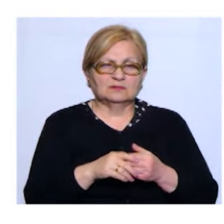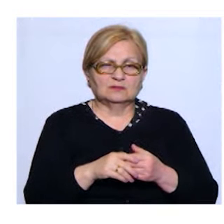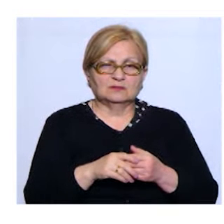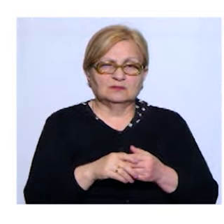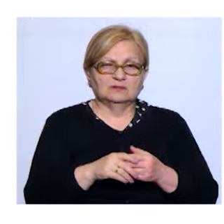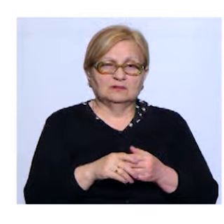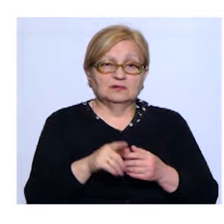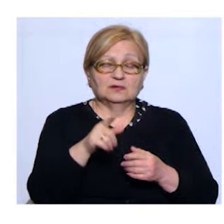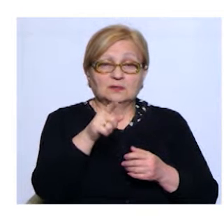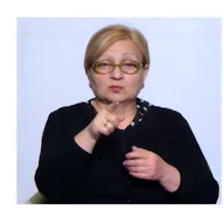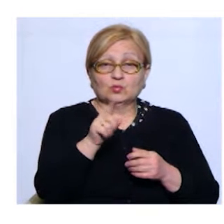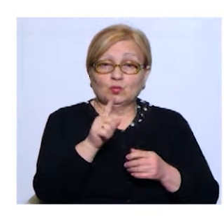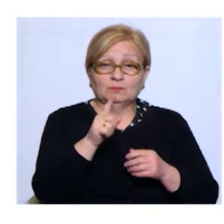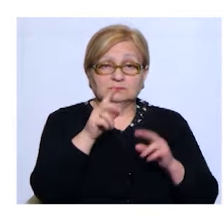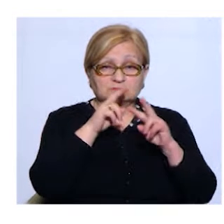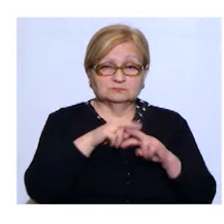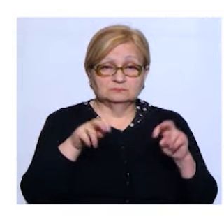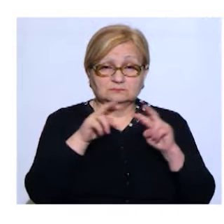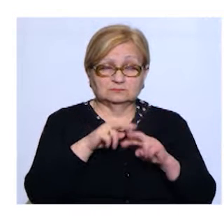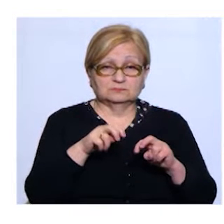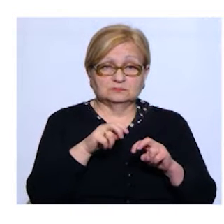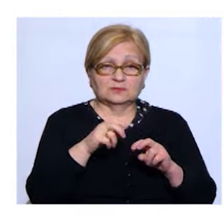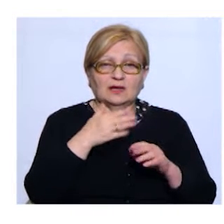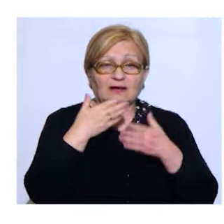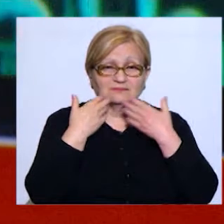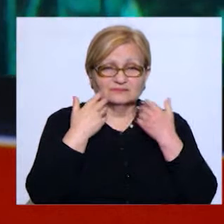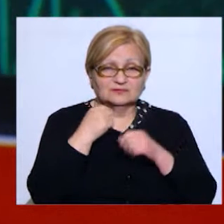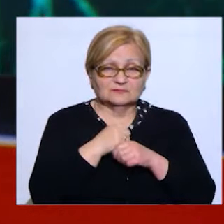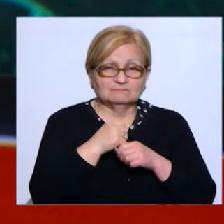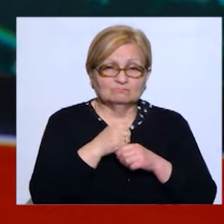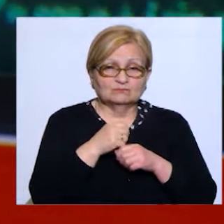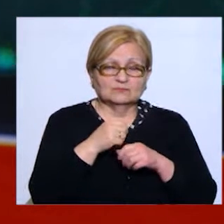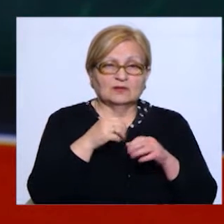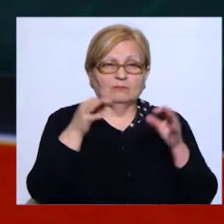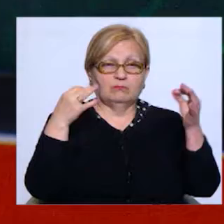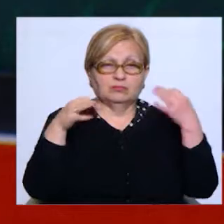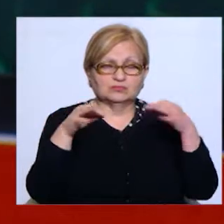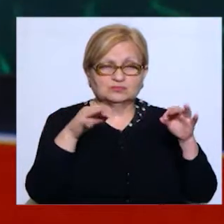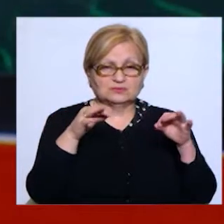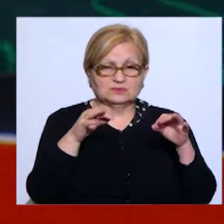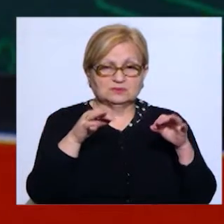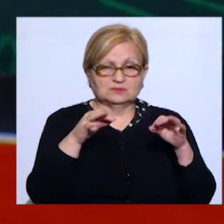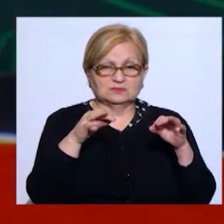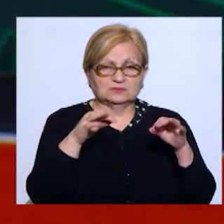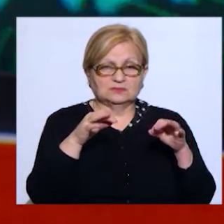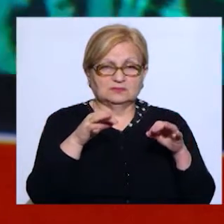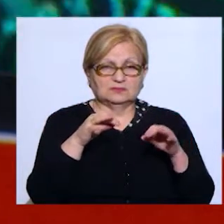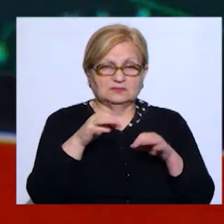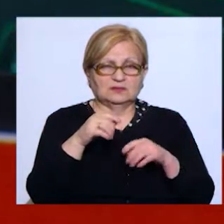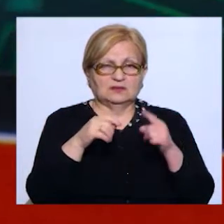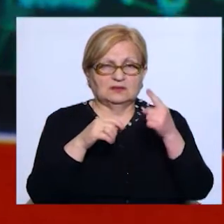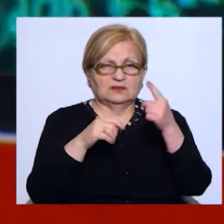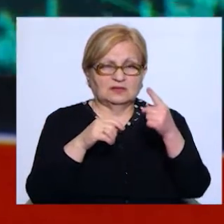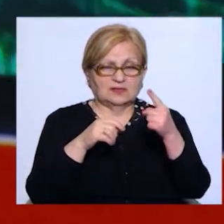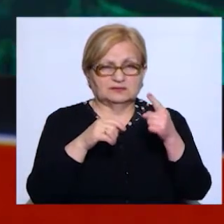რომ გამოკითხვა ესე მარტივად დავაორგანიზოთ, აი ჯობია შევადგინოთ ესეთი ფურცელი. თქვათ, ახლა ერთი